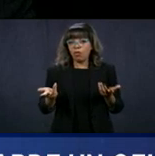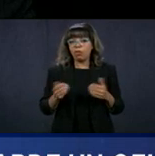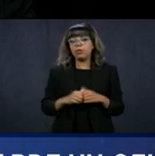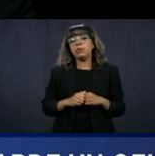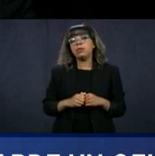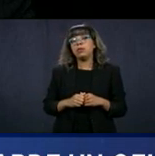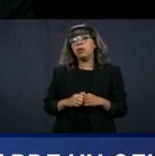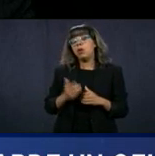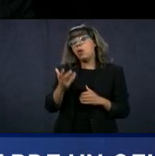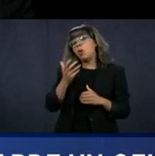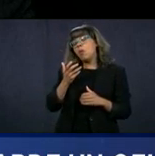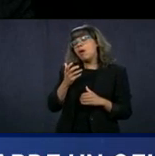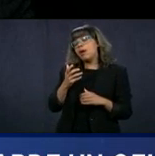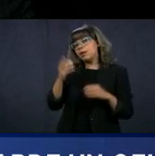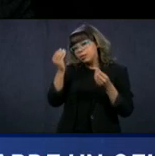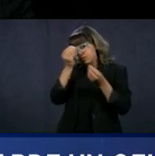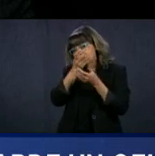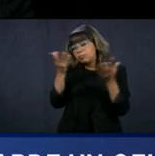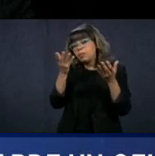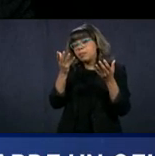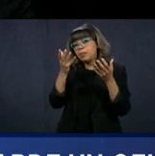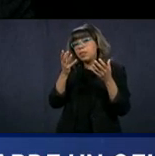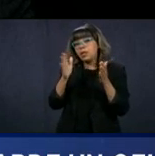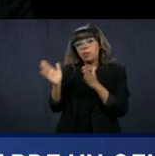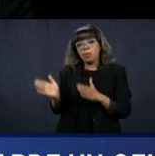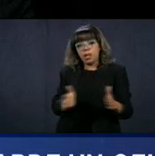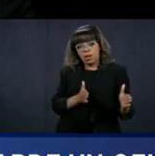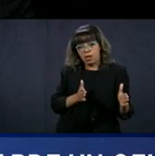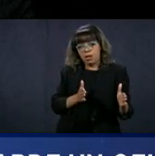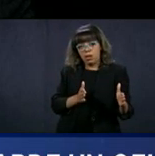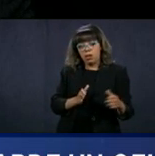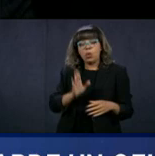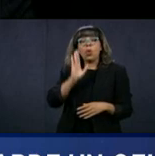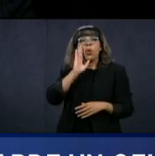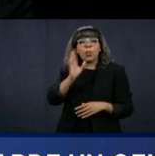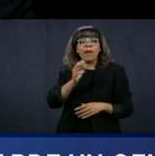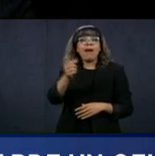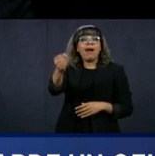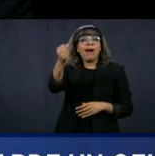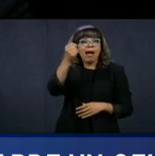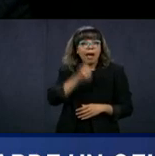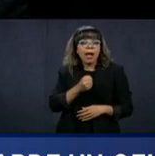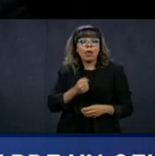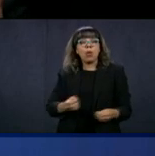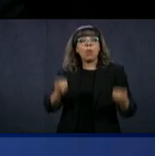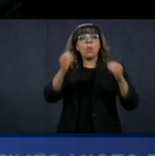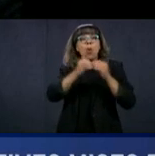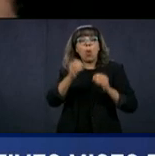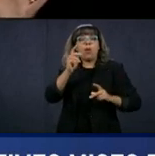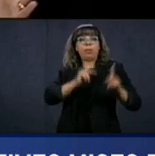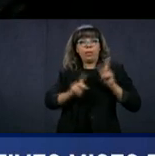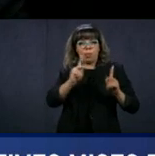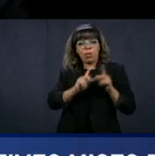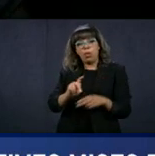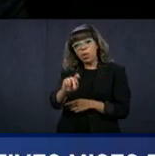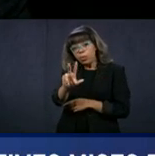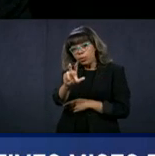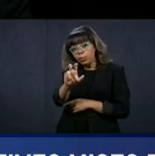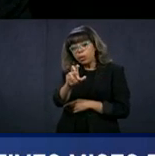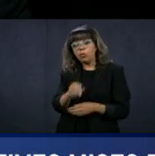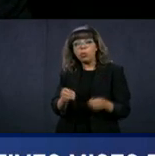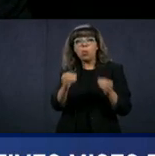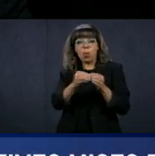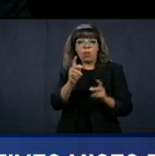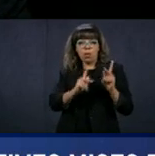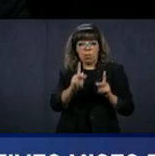faire. Il s'agit d'un plan très important et nous allons embaucher 300 personnes de plus